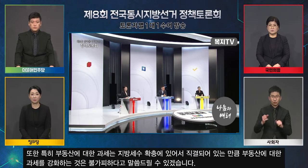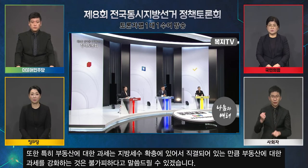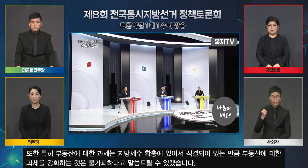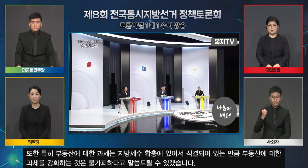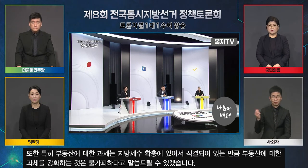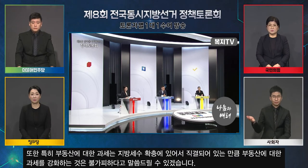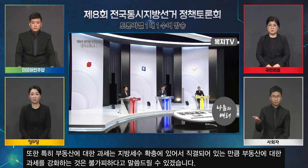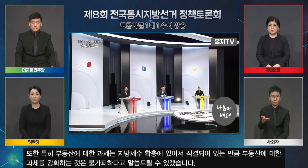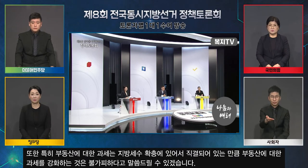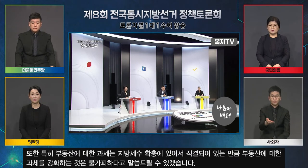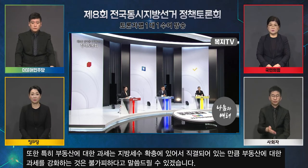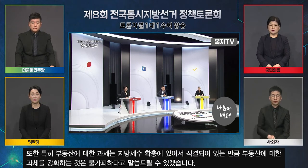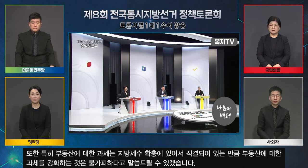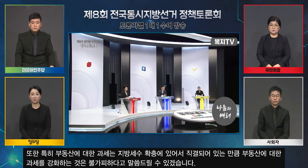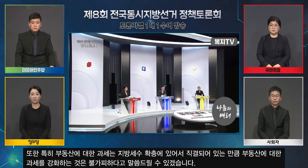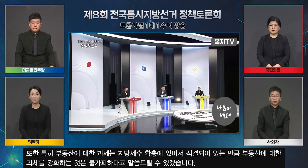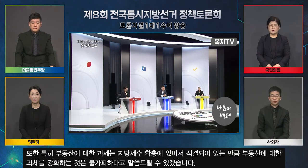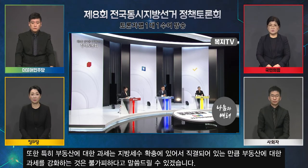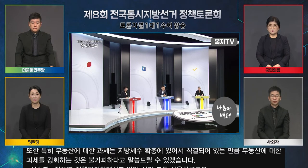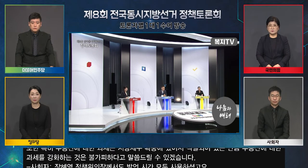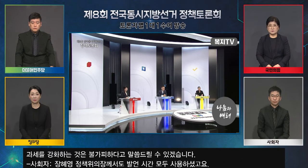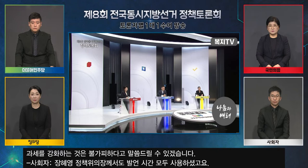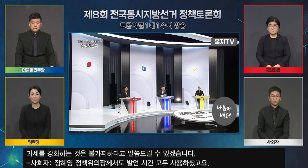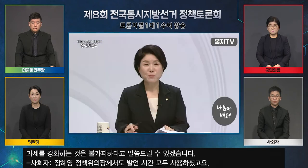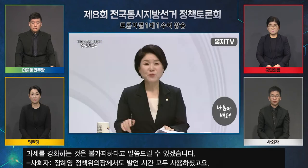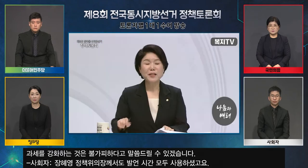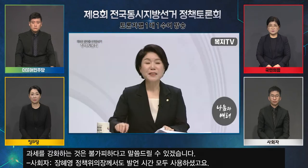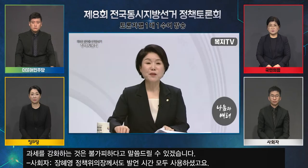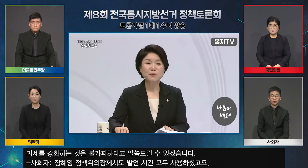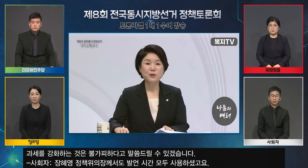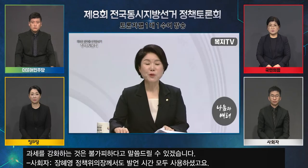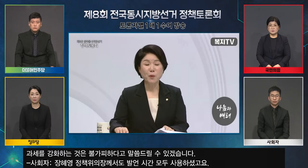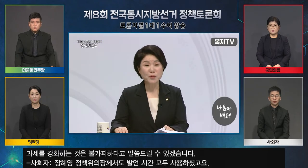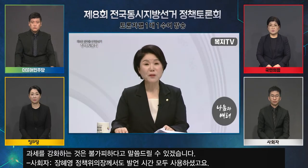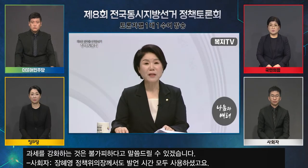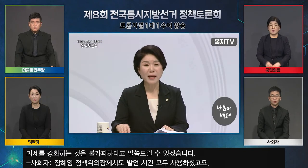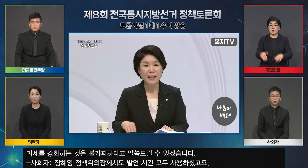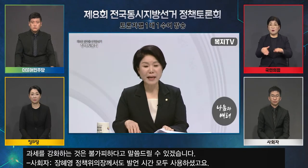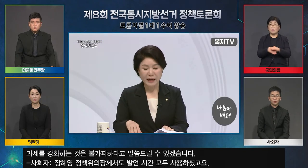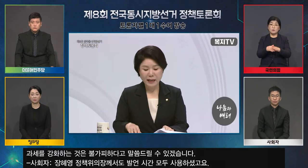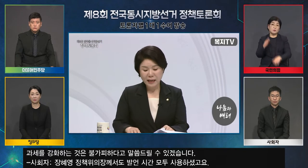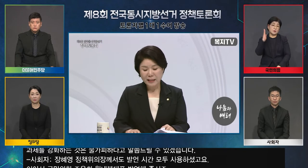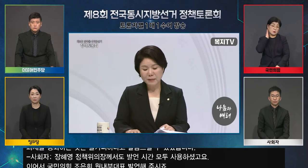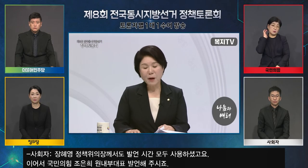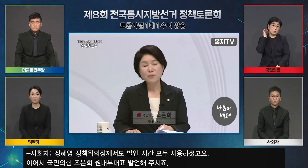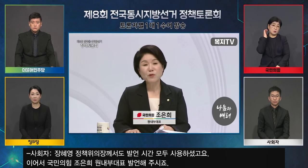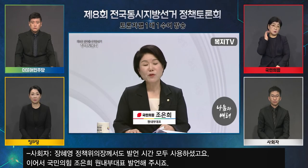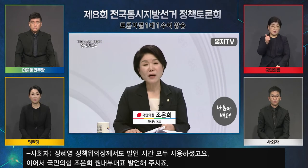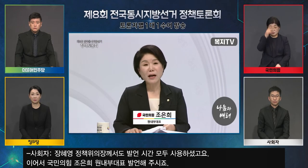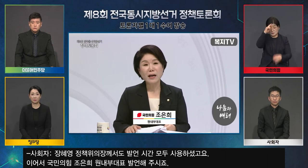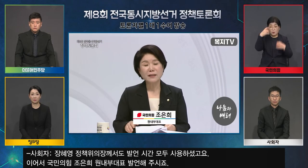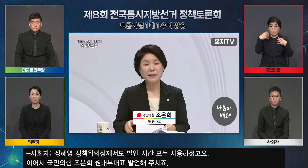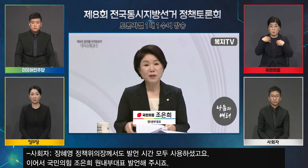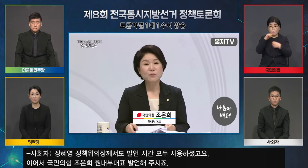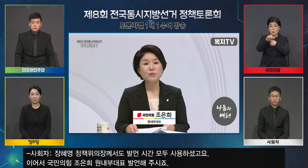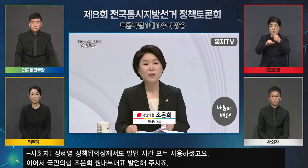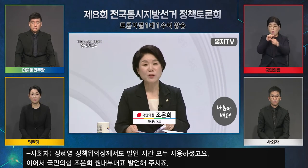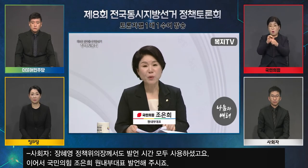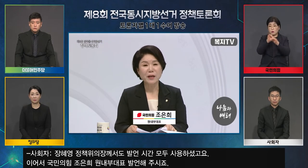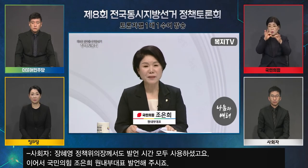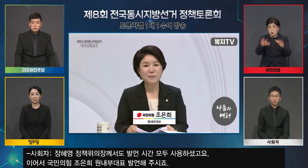국민의힘 조은희 원내부 대표 답변해 주십시오. 문재인 정부는 5년 내내 지방분권과